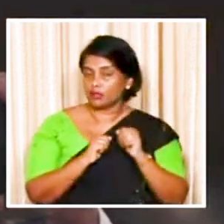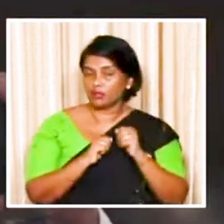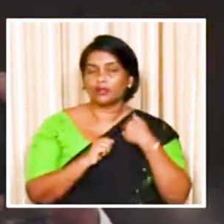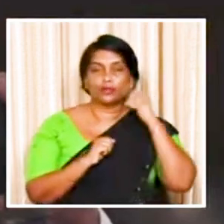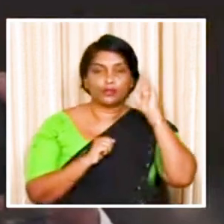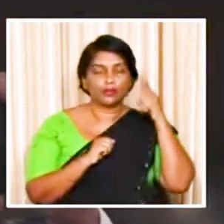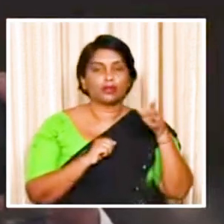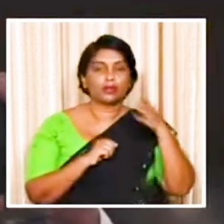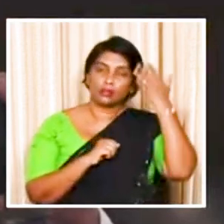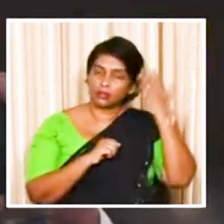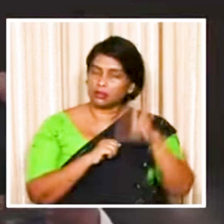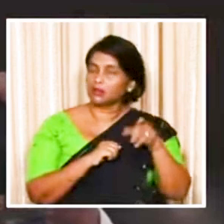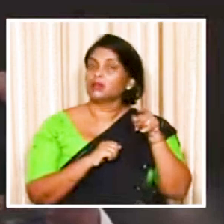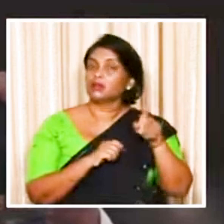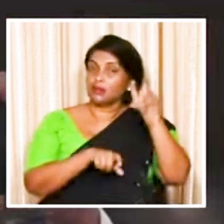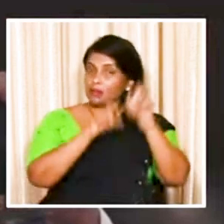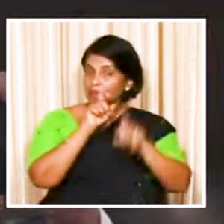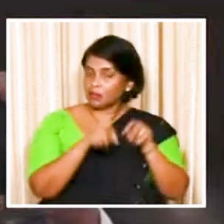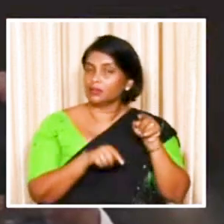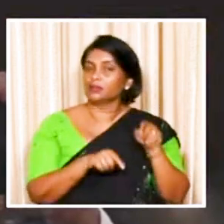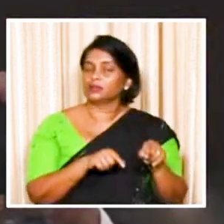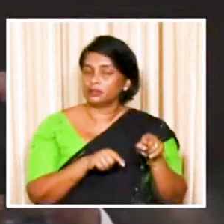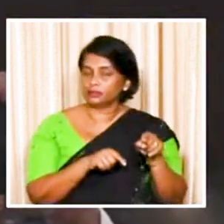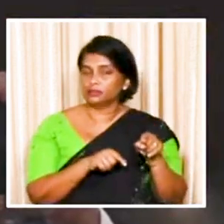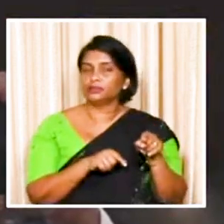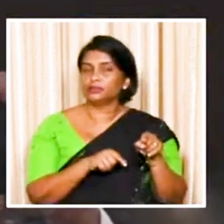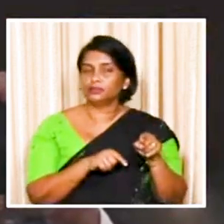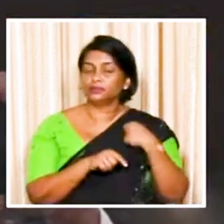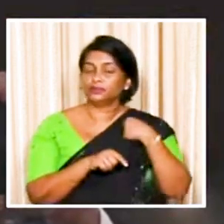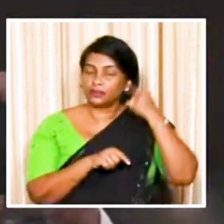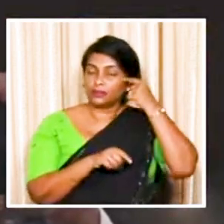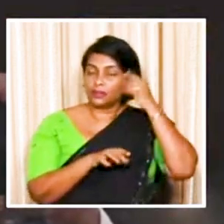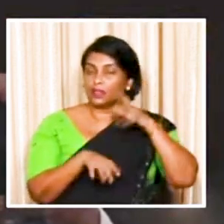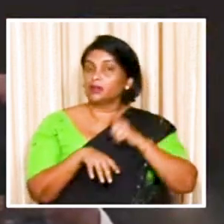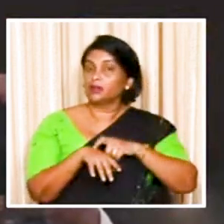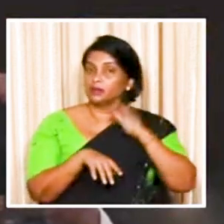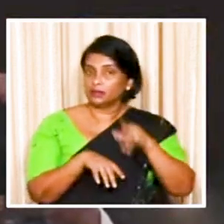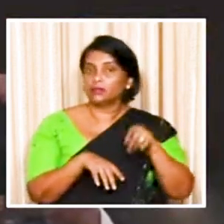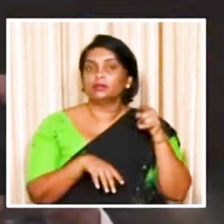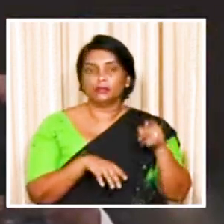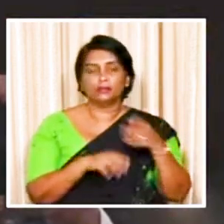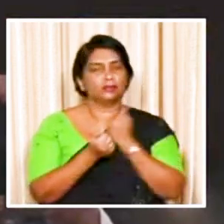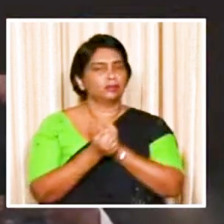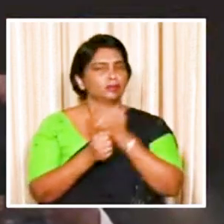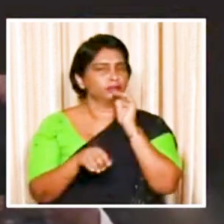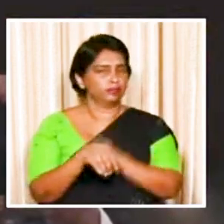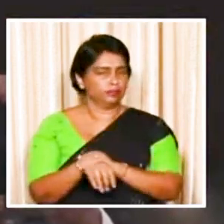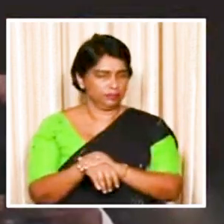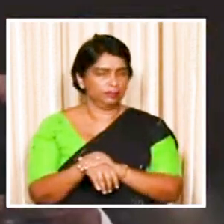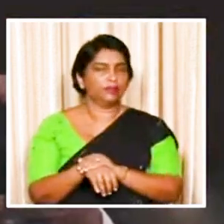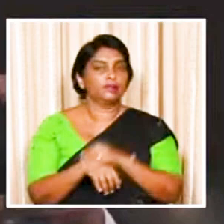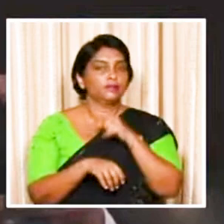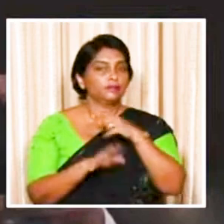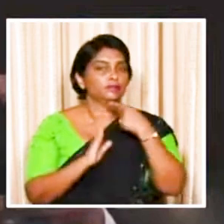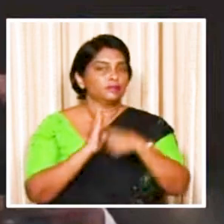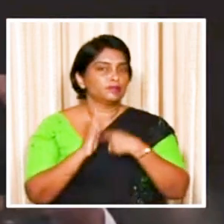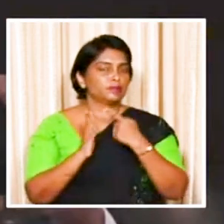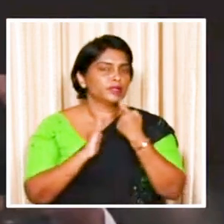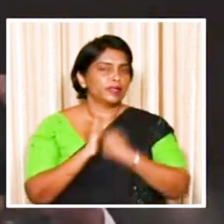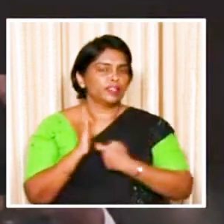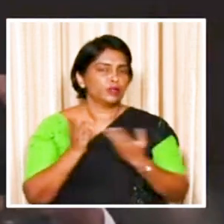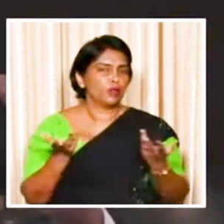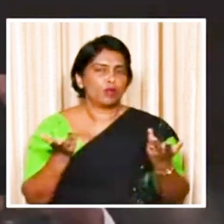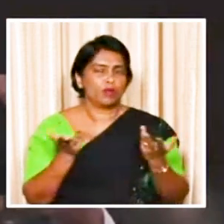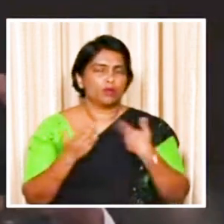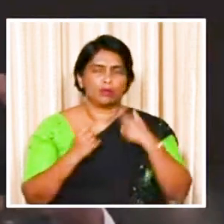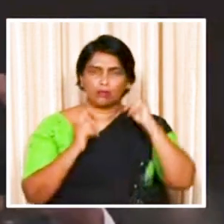பொழுது பல இளைஞர்கள் கைது செய்யப்பட்டிருக்கிறார்கள். இந்த நாட்டிலே இருக்கின்ற சட்டம் ஒழுங்கு என்னென்று யாருக்கும் தெரியவில்லை. ஏன் ஒரு இடத்துக்கு ஒரு